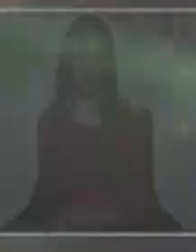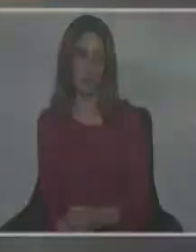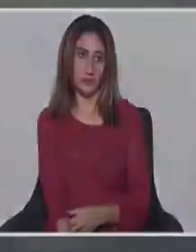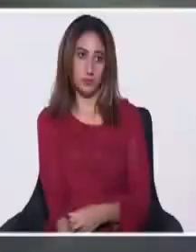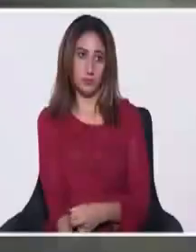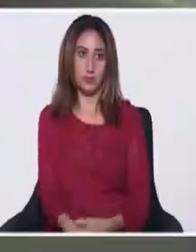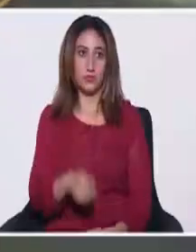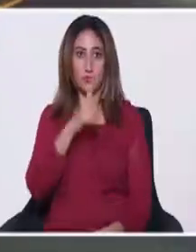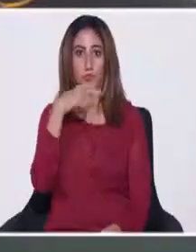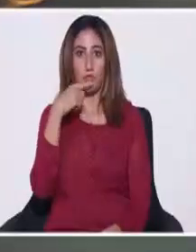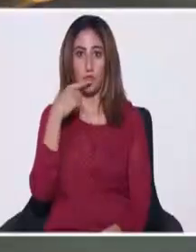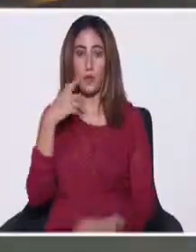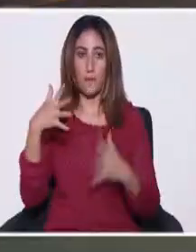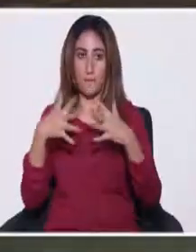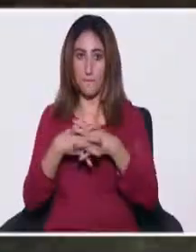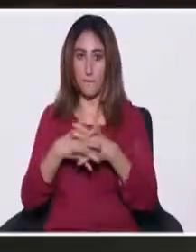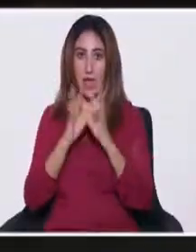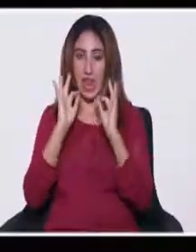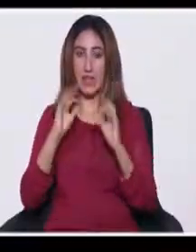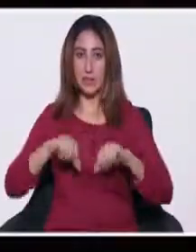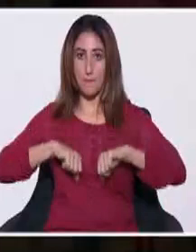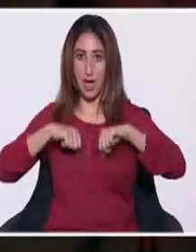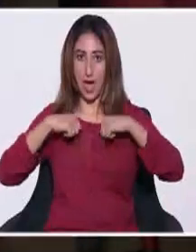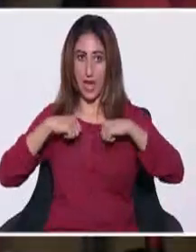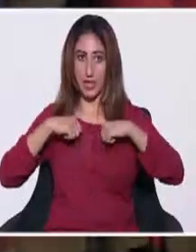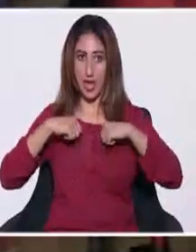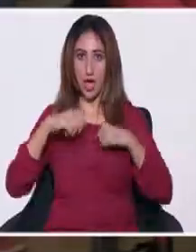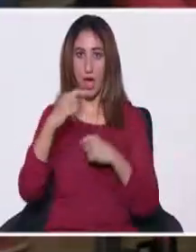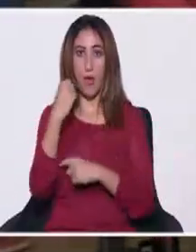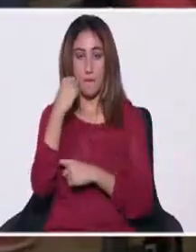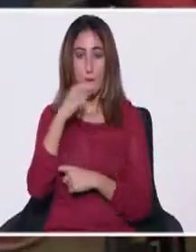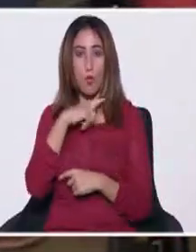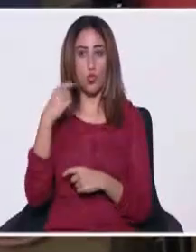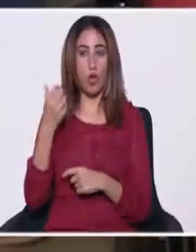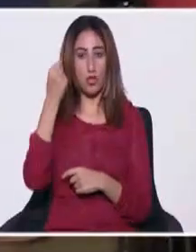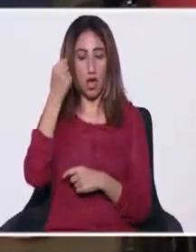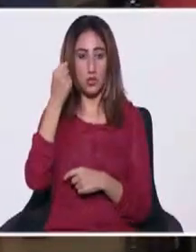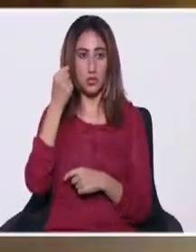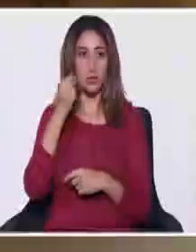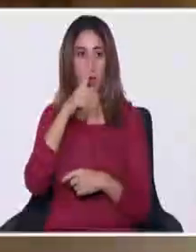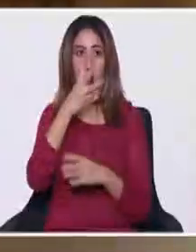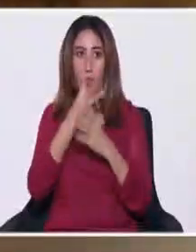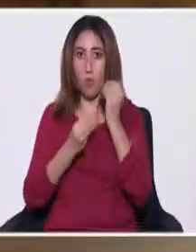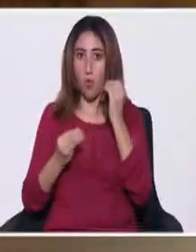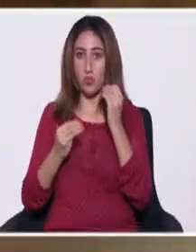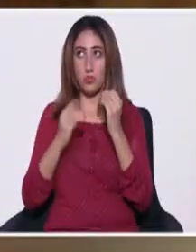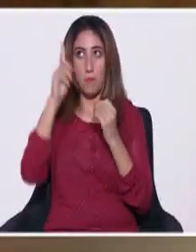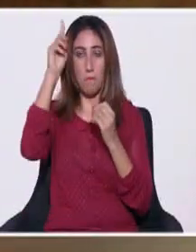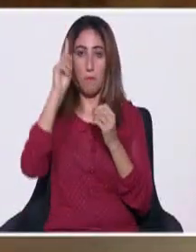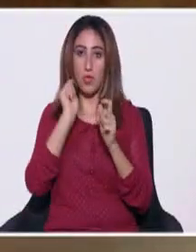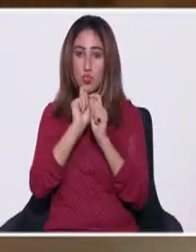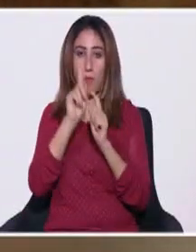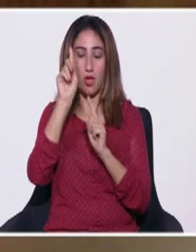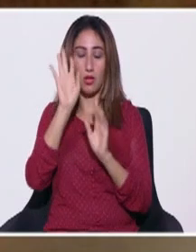شريك أساسي في كل أركان الحياة، فلا ذنب لهم أنهم ولدوا هكذا، فلديهم من